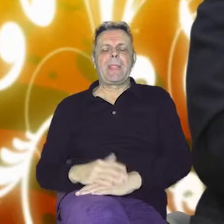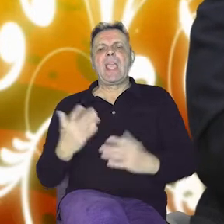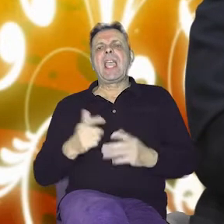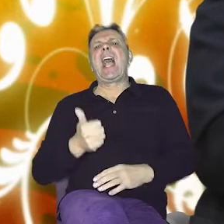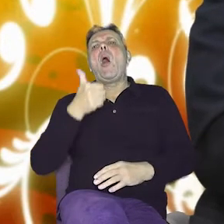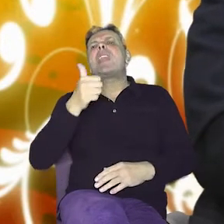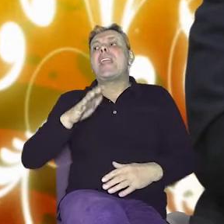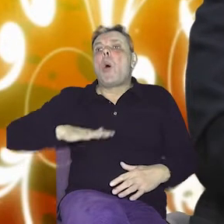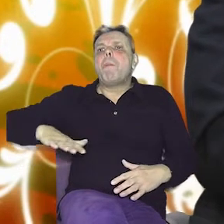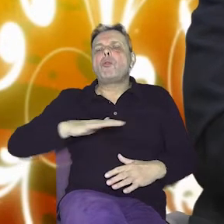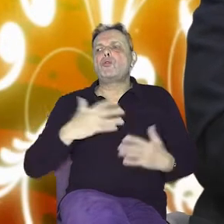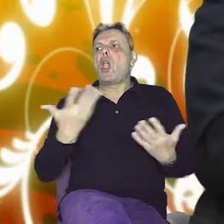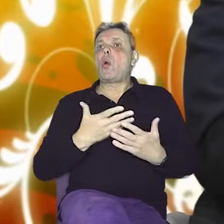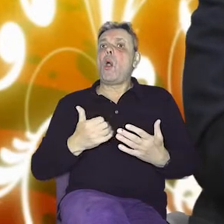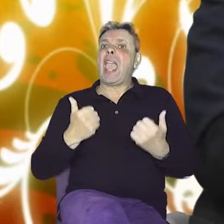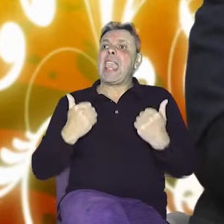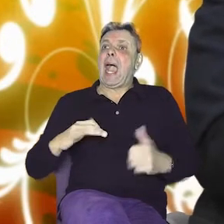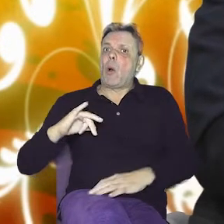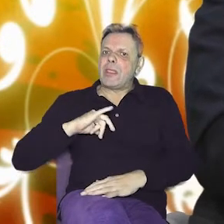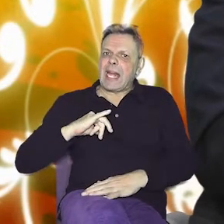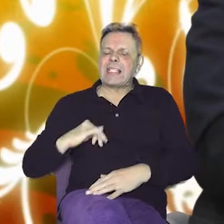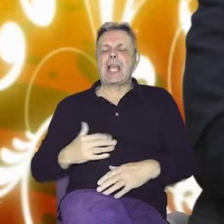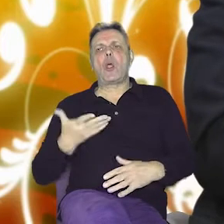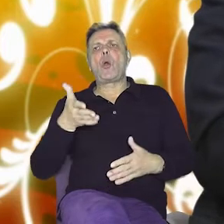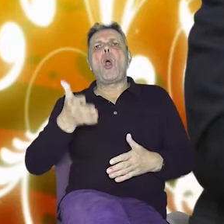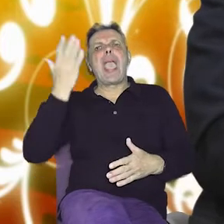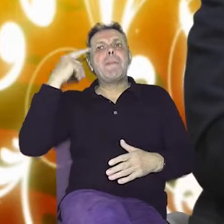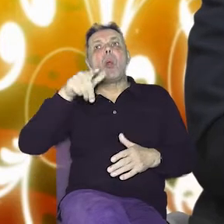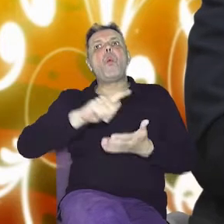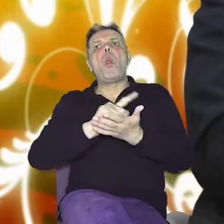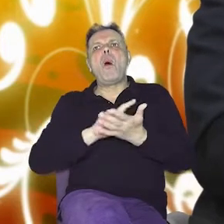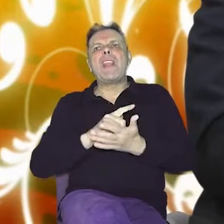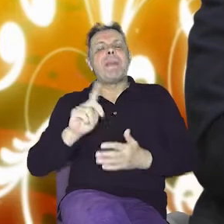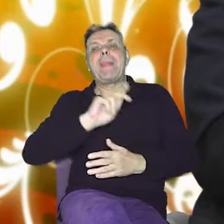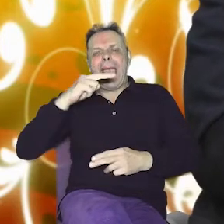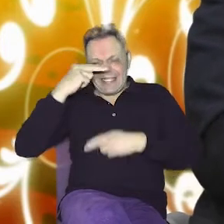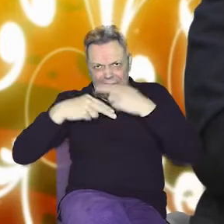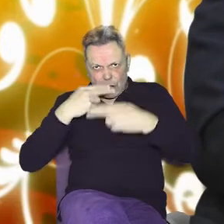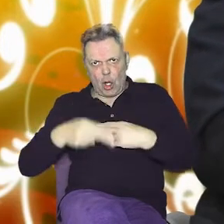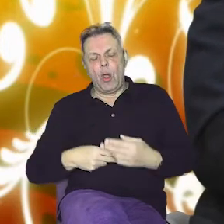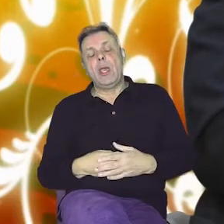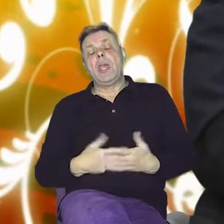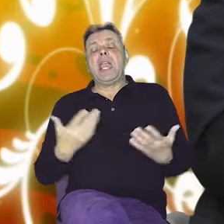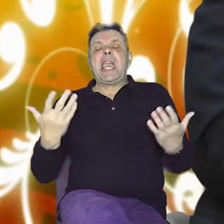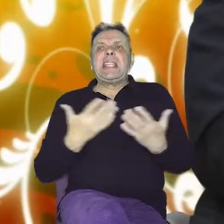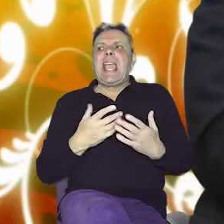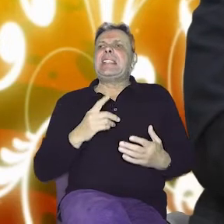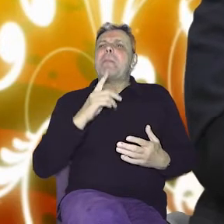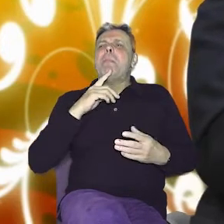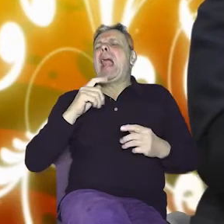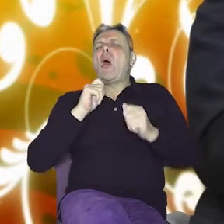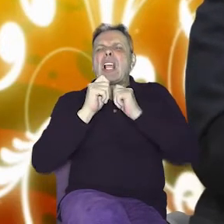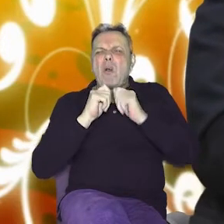kao jedno područje koje je vrlo intrigantno, koje je zapravo bilo u ono vrijeme neistraženo, gdje se jako